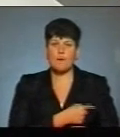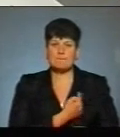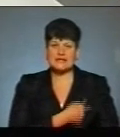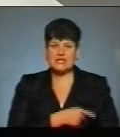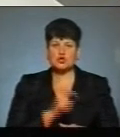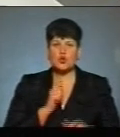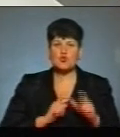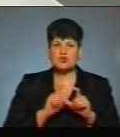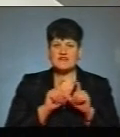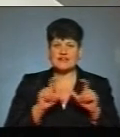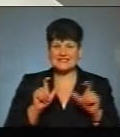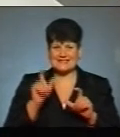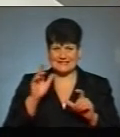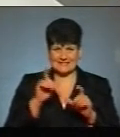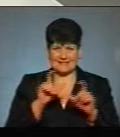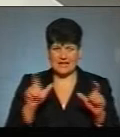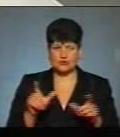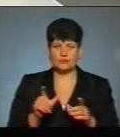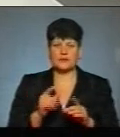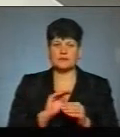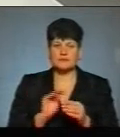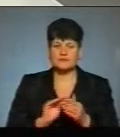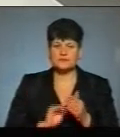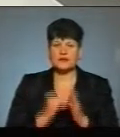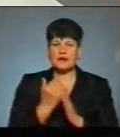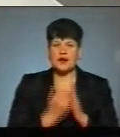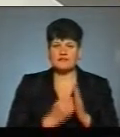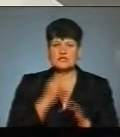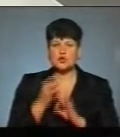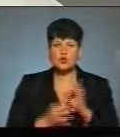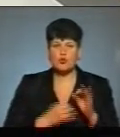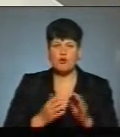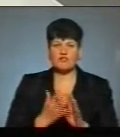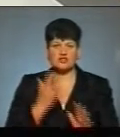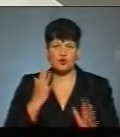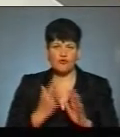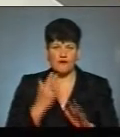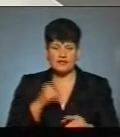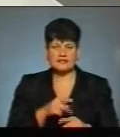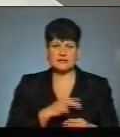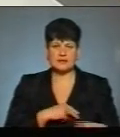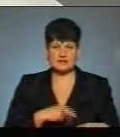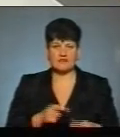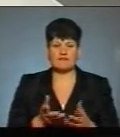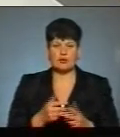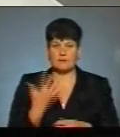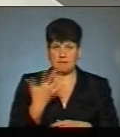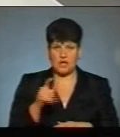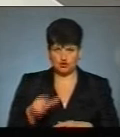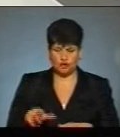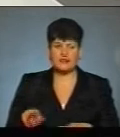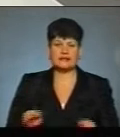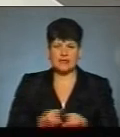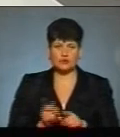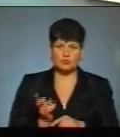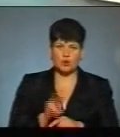університету. Складений графік цілодобових чергувань, і ці працівники в кількості 5 чоловік також